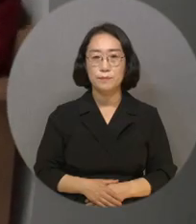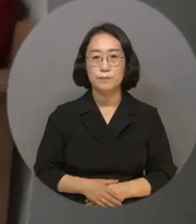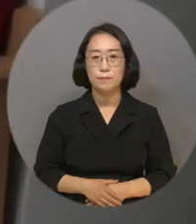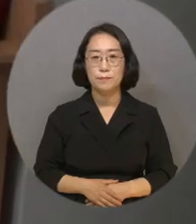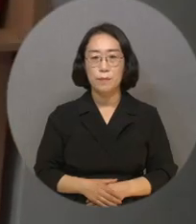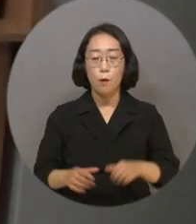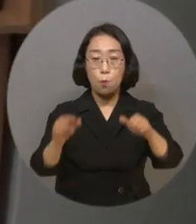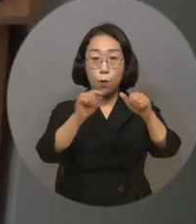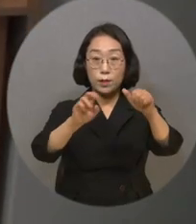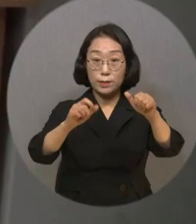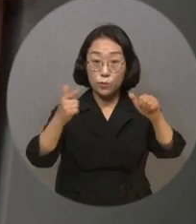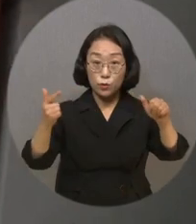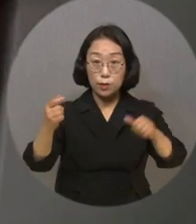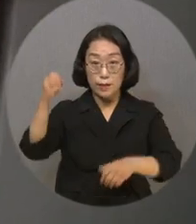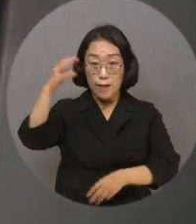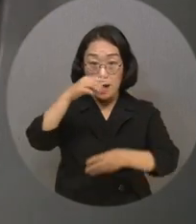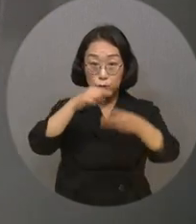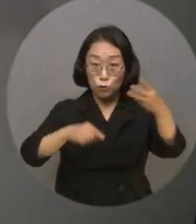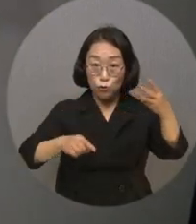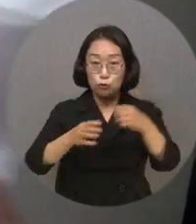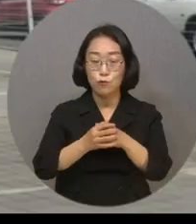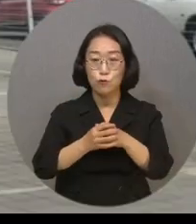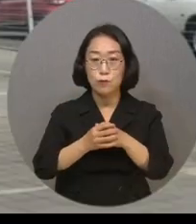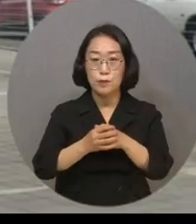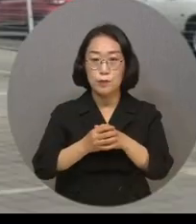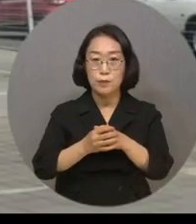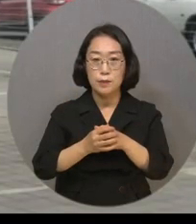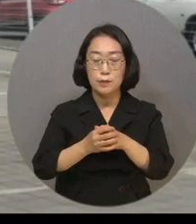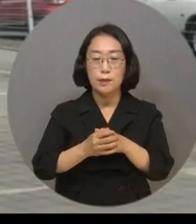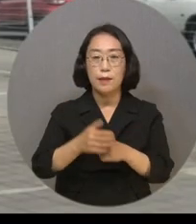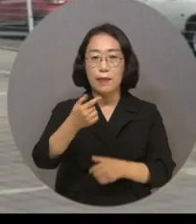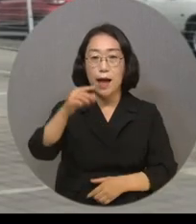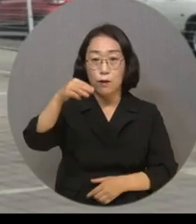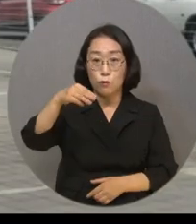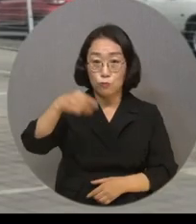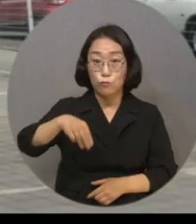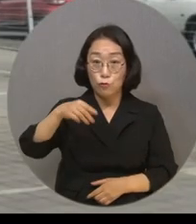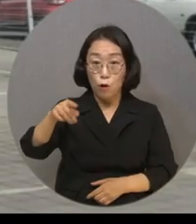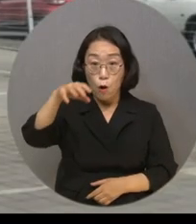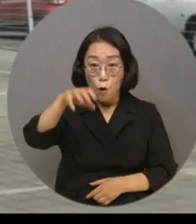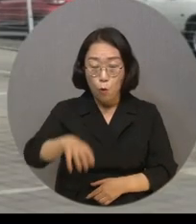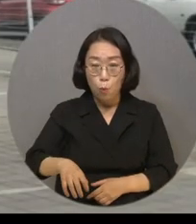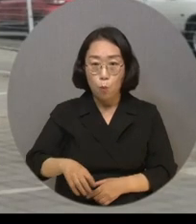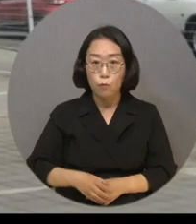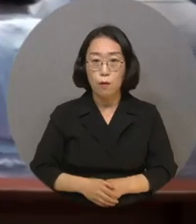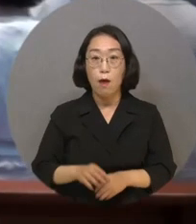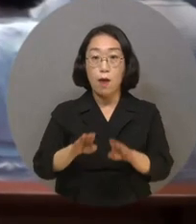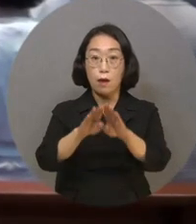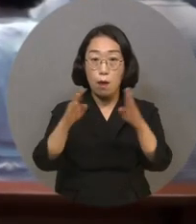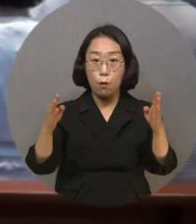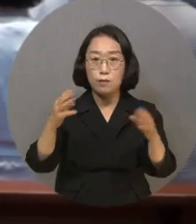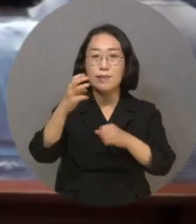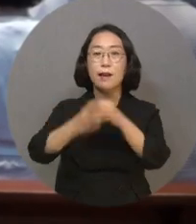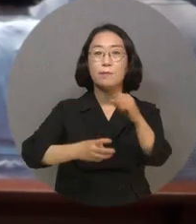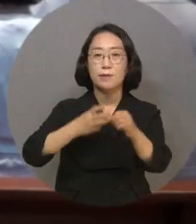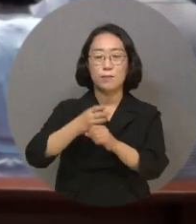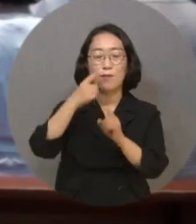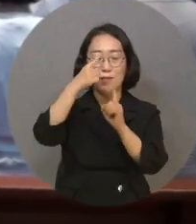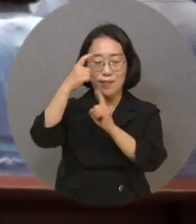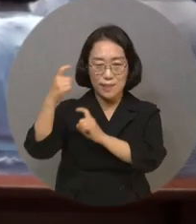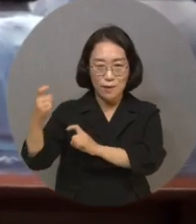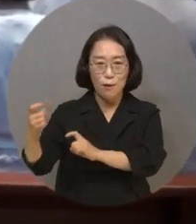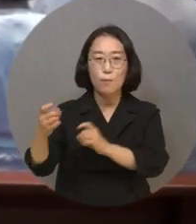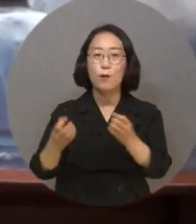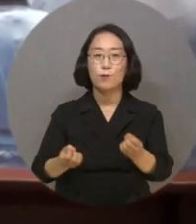지난 26일 양주시 지적장애인 거주시설 나루터 공동체가 개원 30주년을 맞아 지역 주민들과 함께